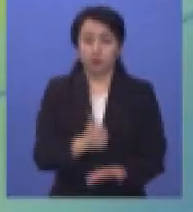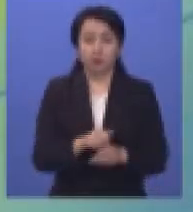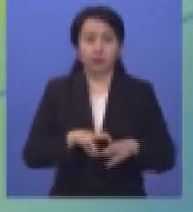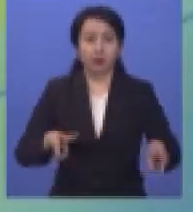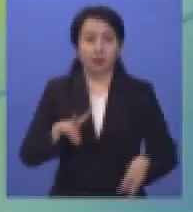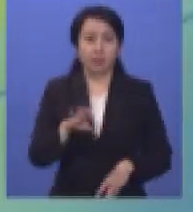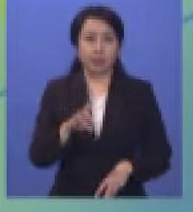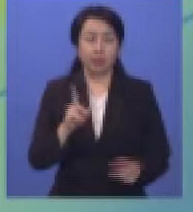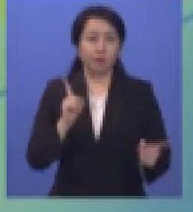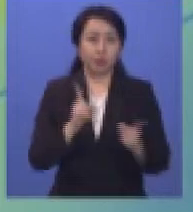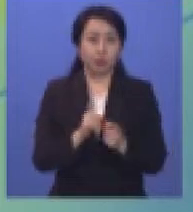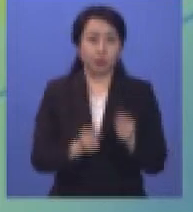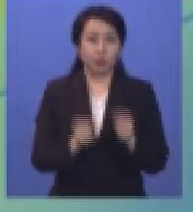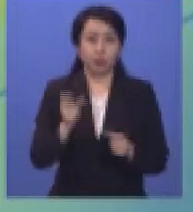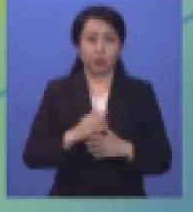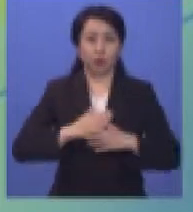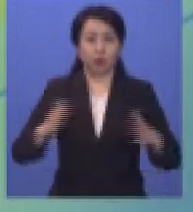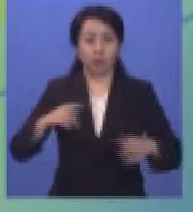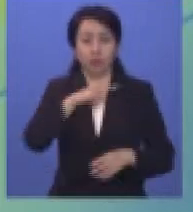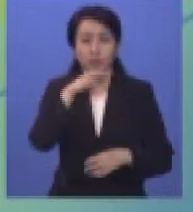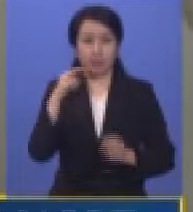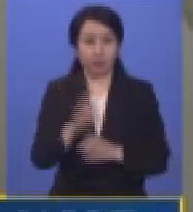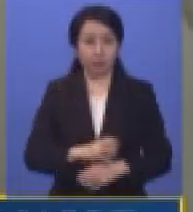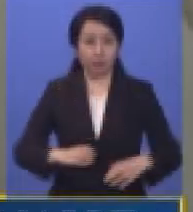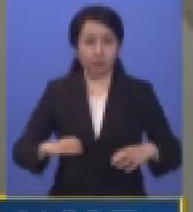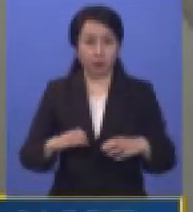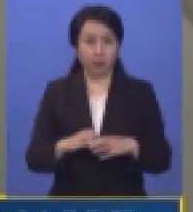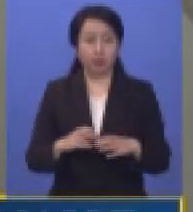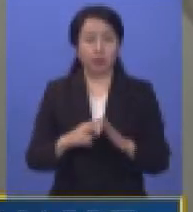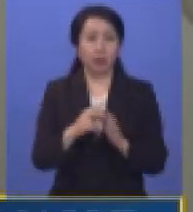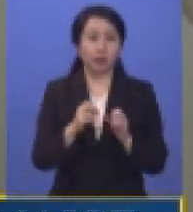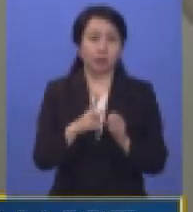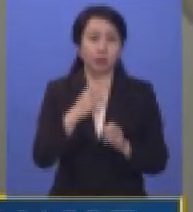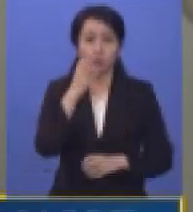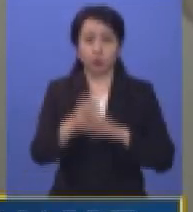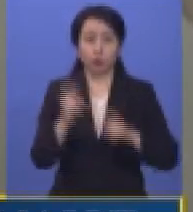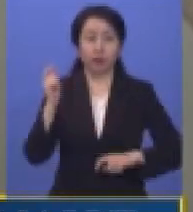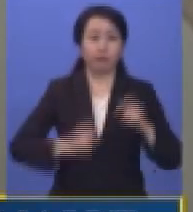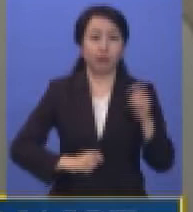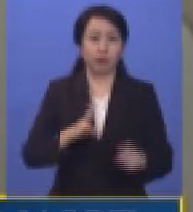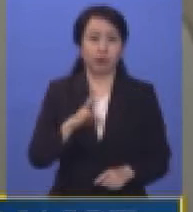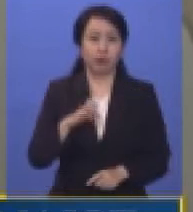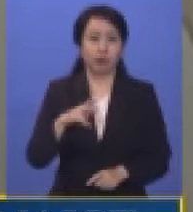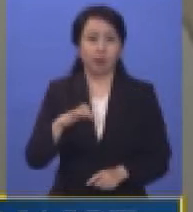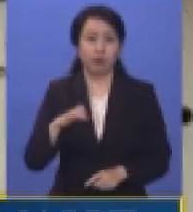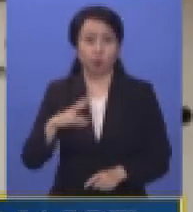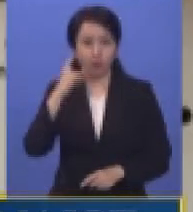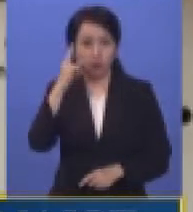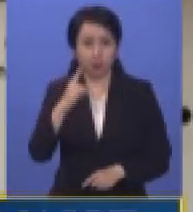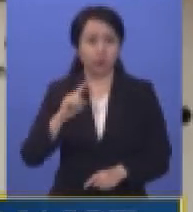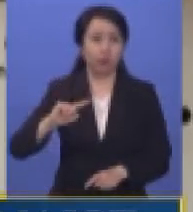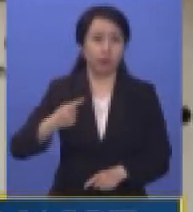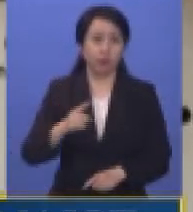Премьер-министр Алихан Смаилов встретился с руководителями крупнейших российских компаний. На 12-м международном выставке